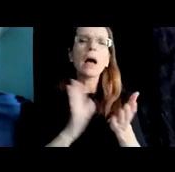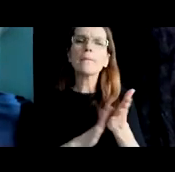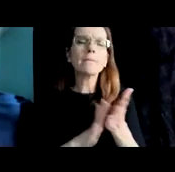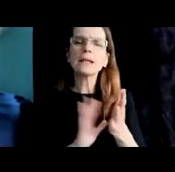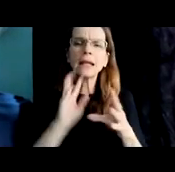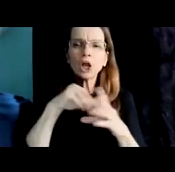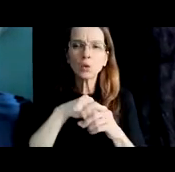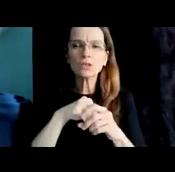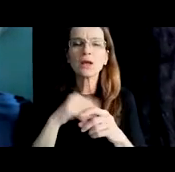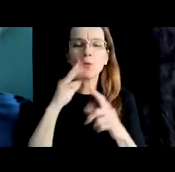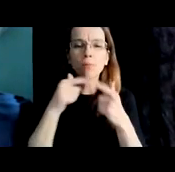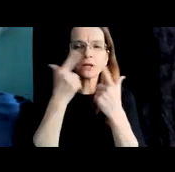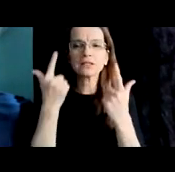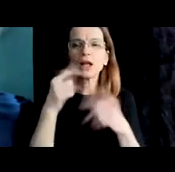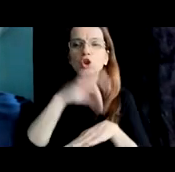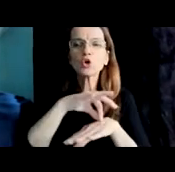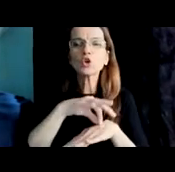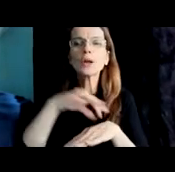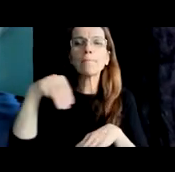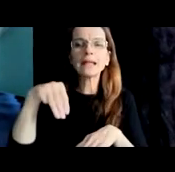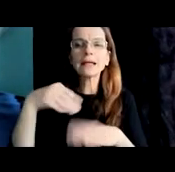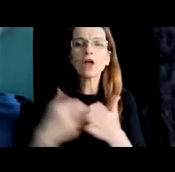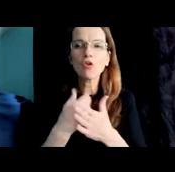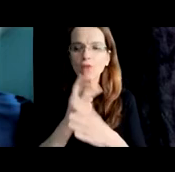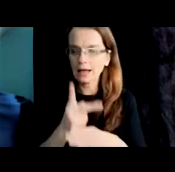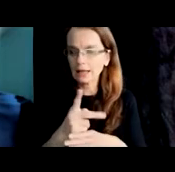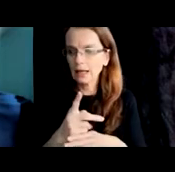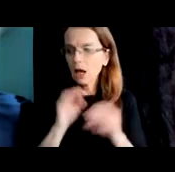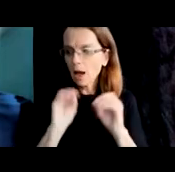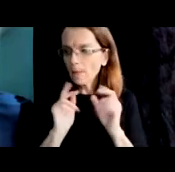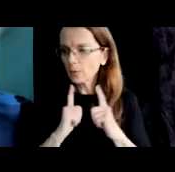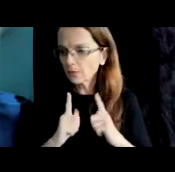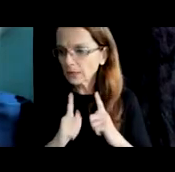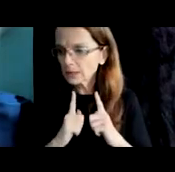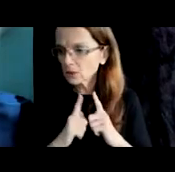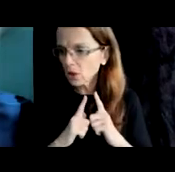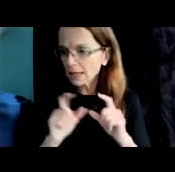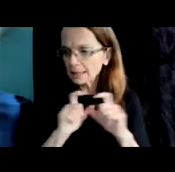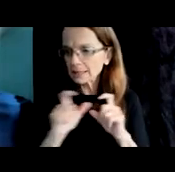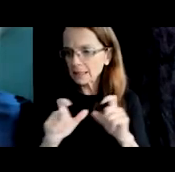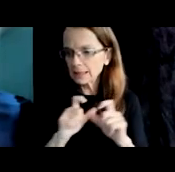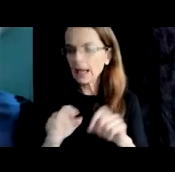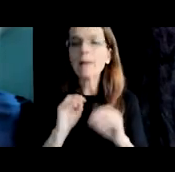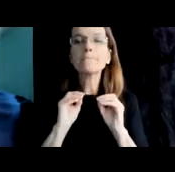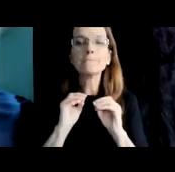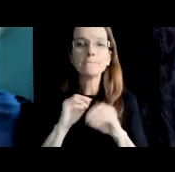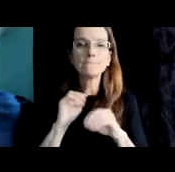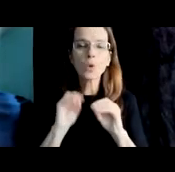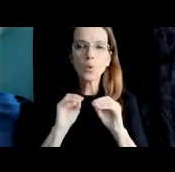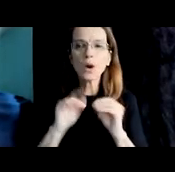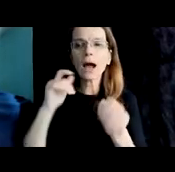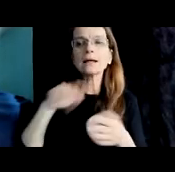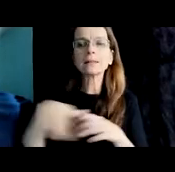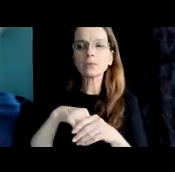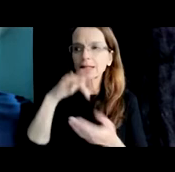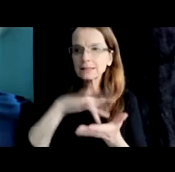bo pojasnila dr. Metka Novak, profesorica razrednega pouka z defektološko dokvalifikacijo, zaposlena v Centru